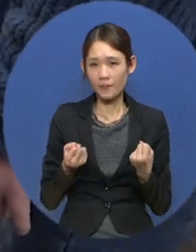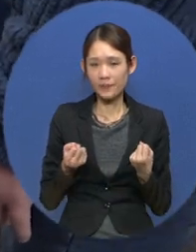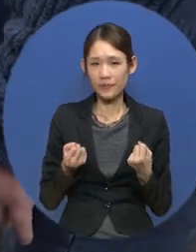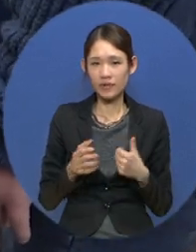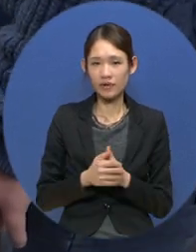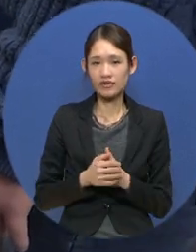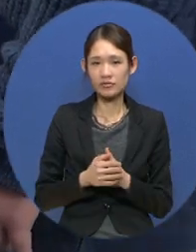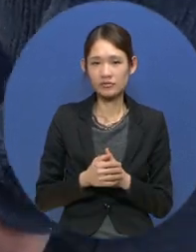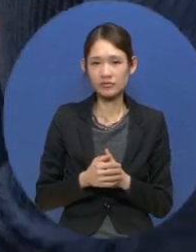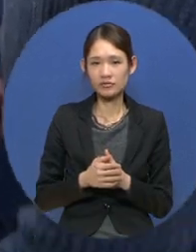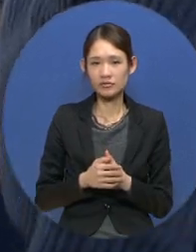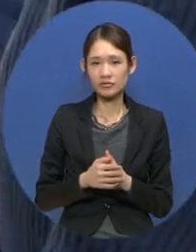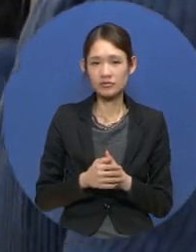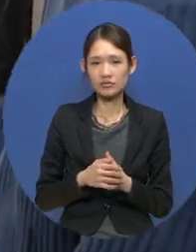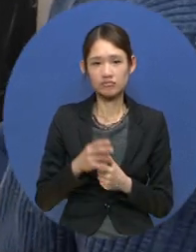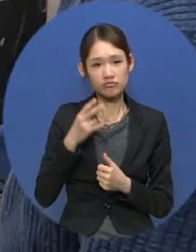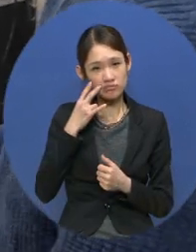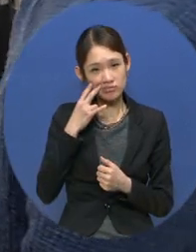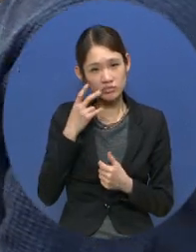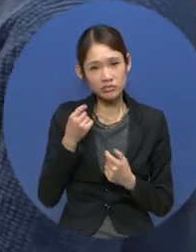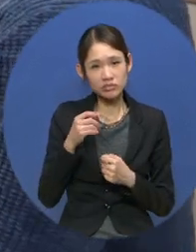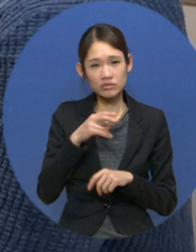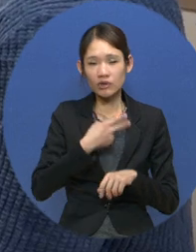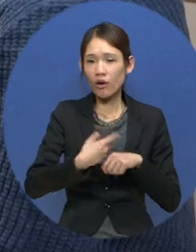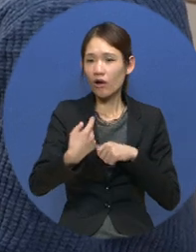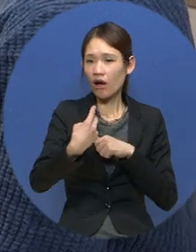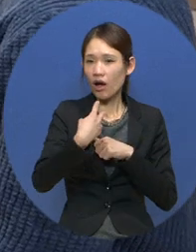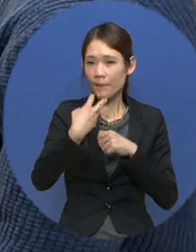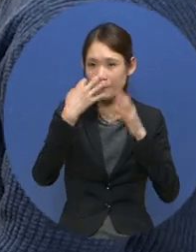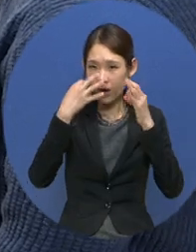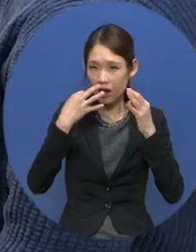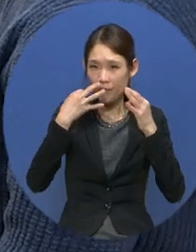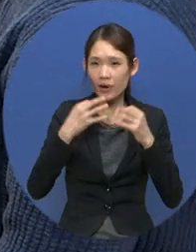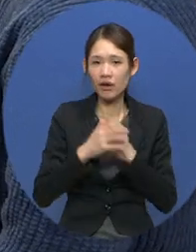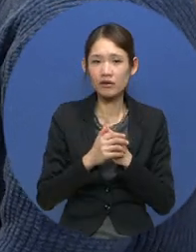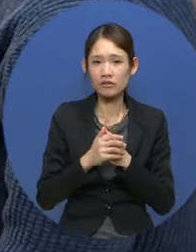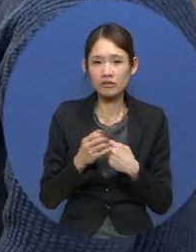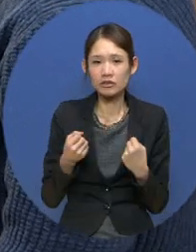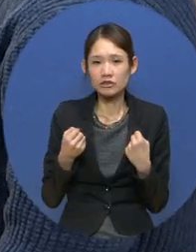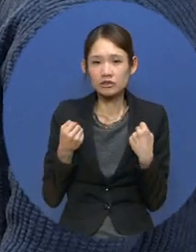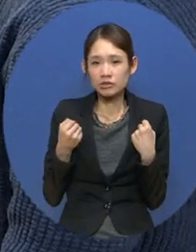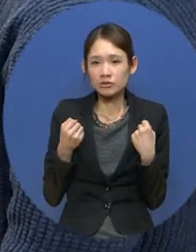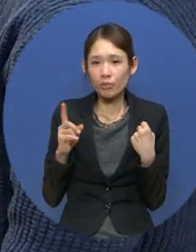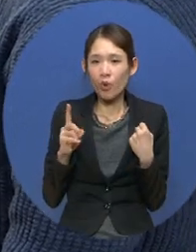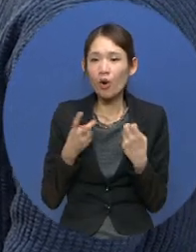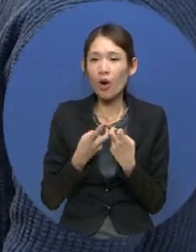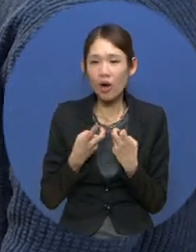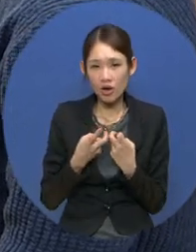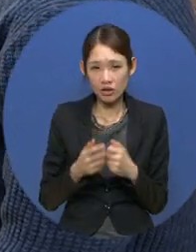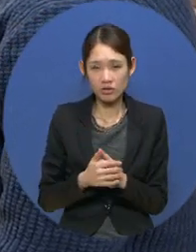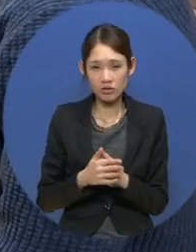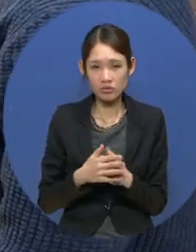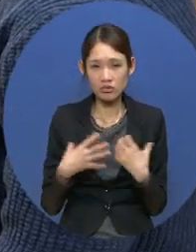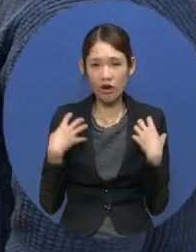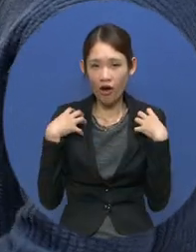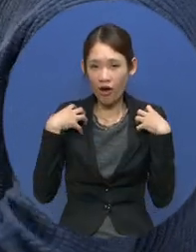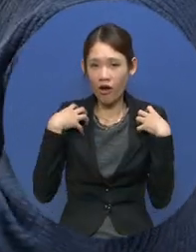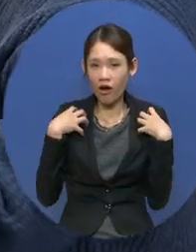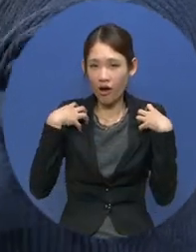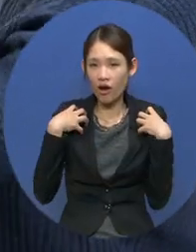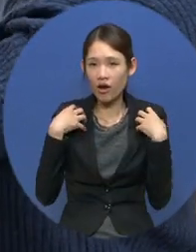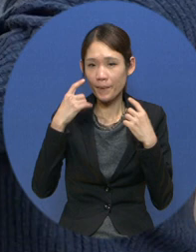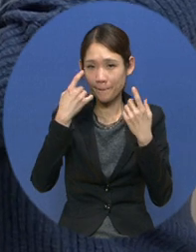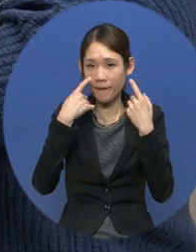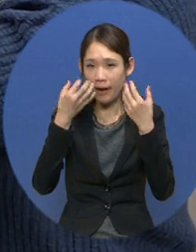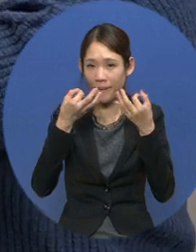있거든? 네. 그렇게 하면 선생님 봐봐. 이렇게 하고 있다가 힘을 주면 선생님 어깨가 어떻게 돼? 선생님 어깨를 봐봐.